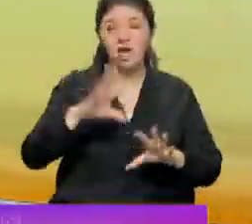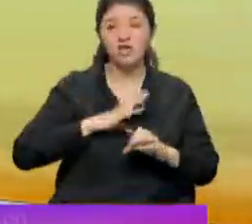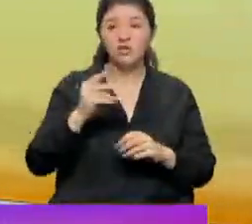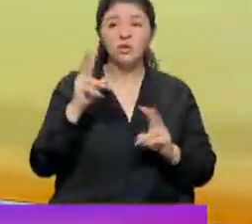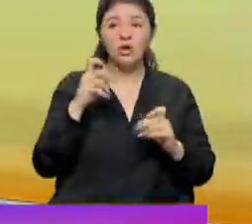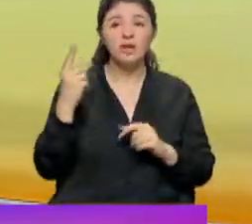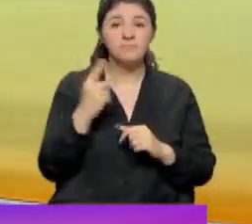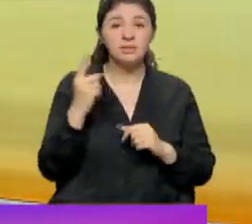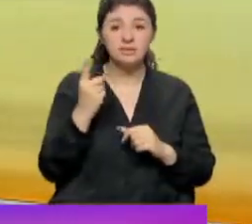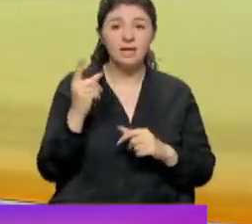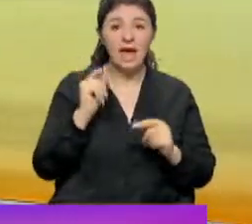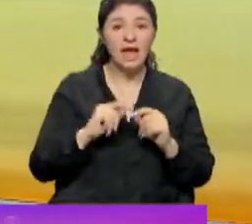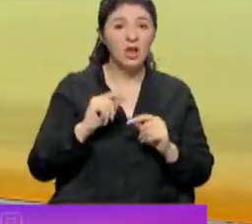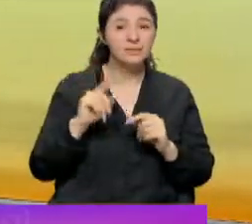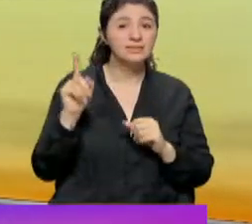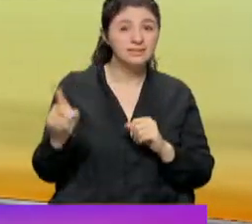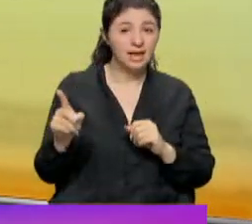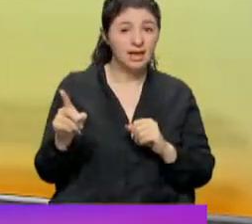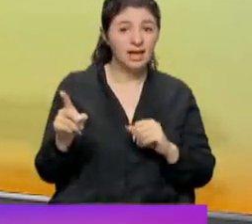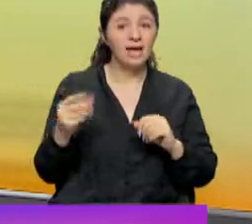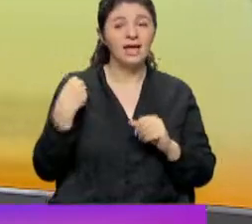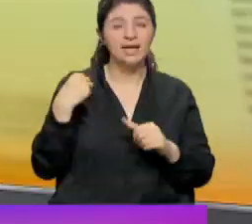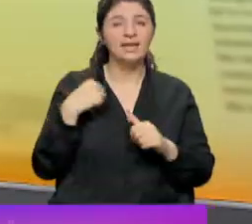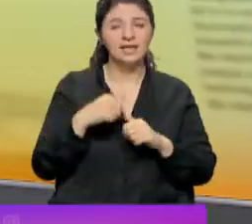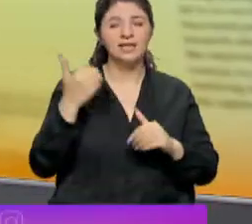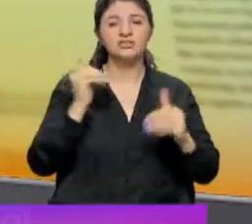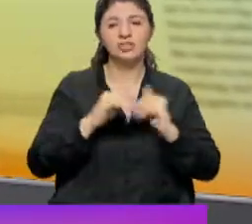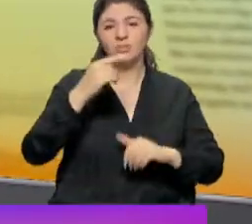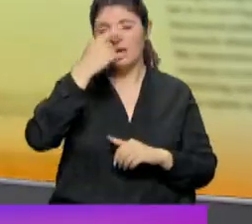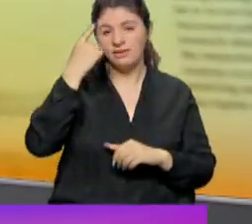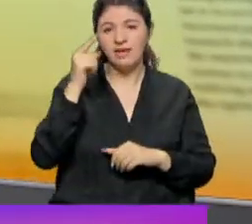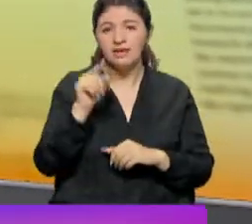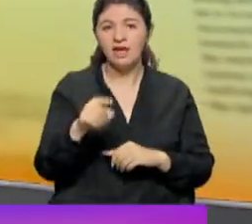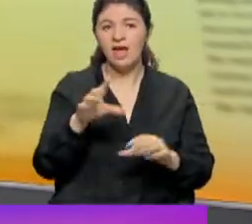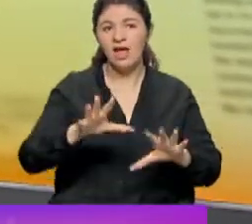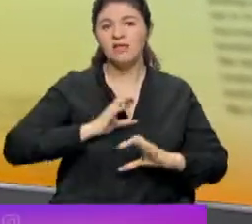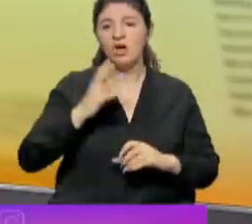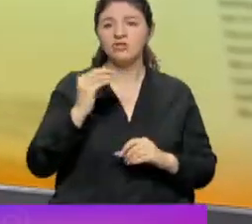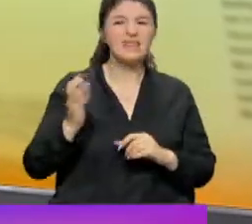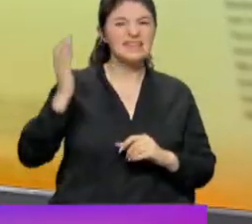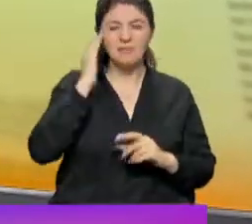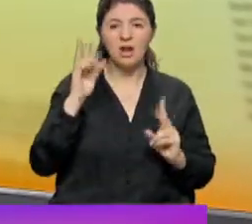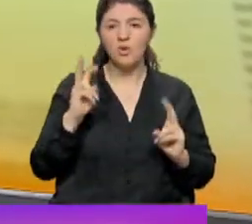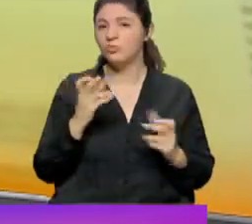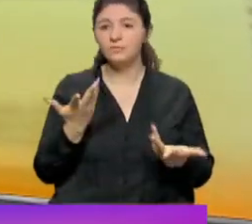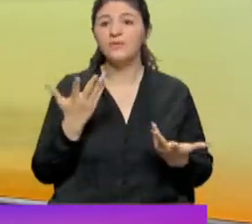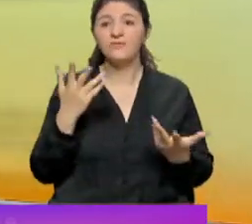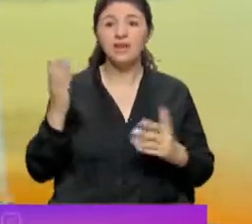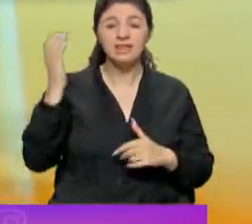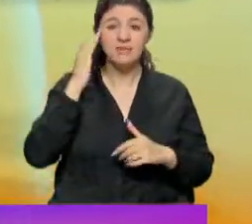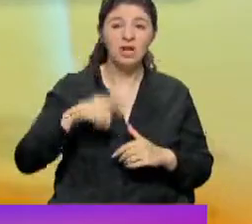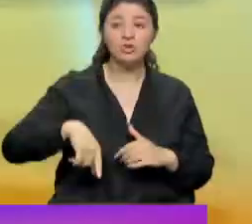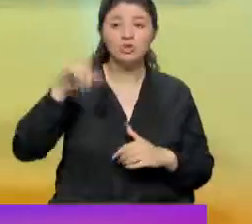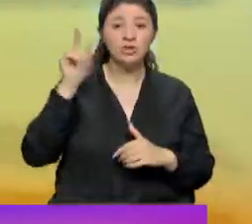etkileyecek hususlardan birisi ekonomi ise seyine seçimin kaderini etkileyecek temel mesele ve